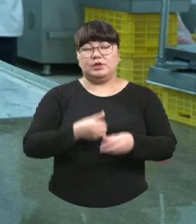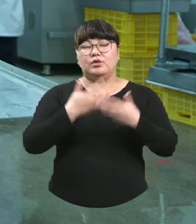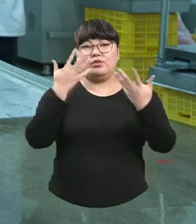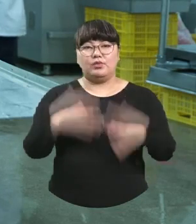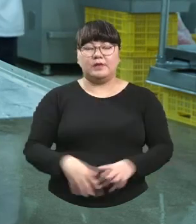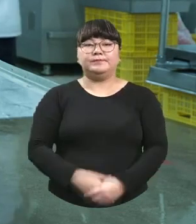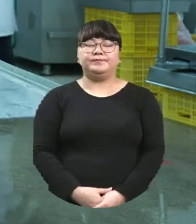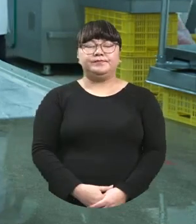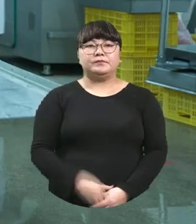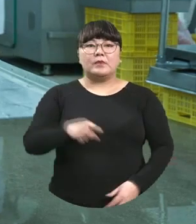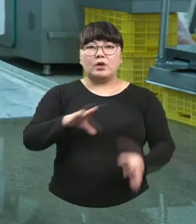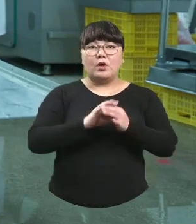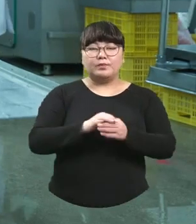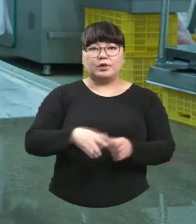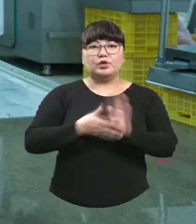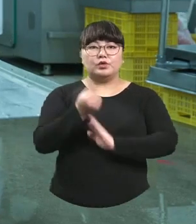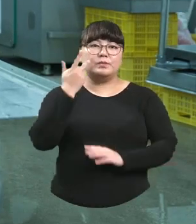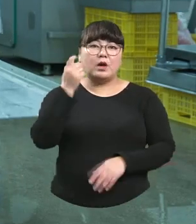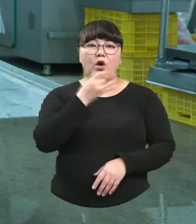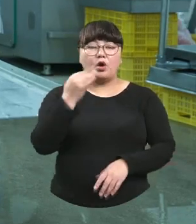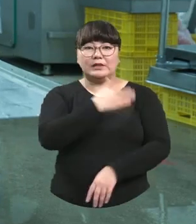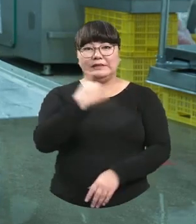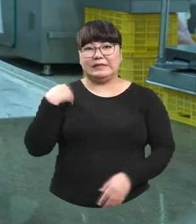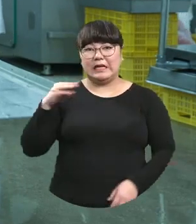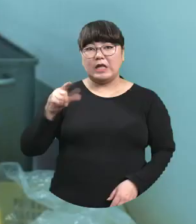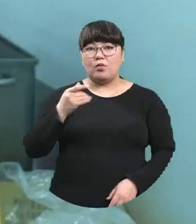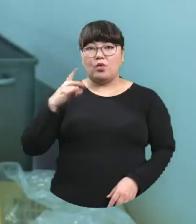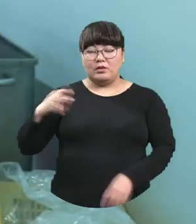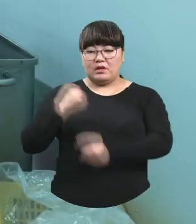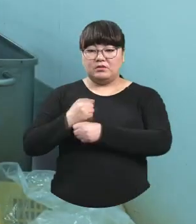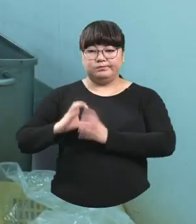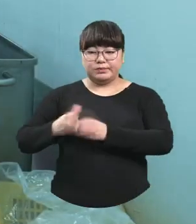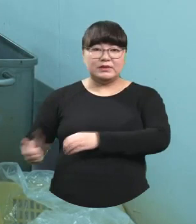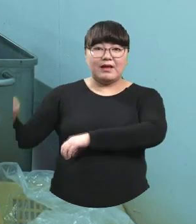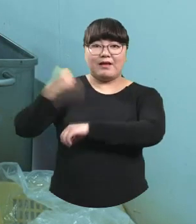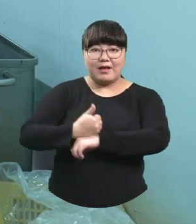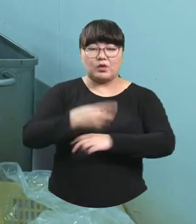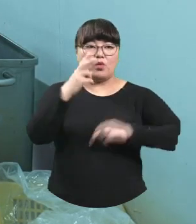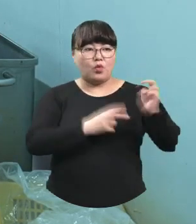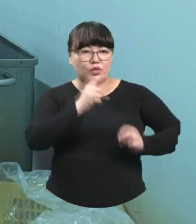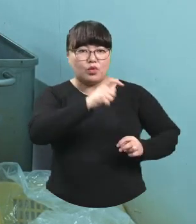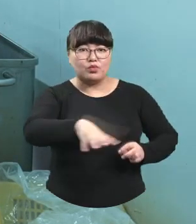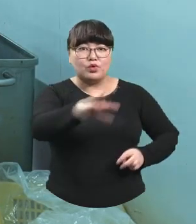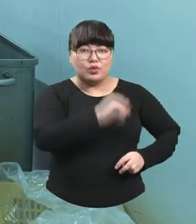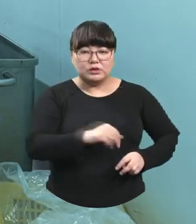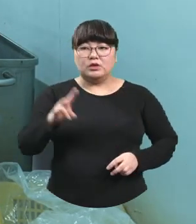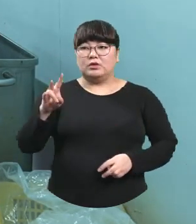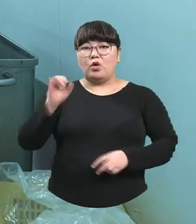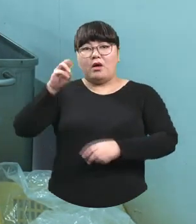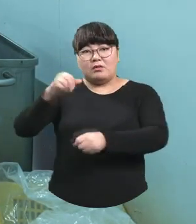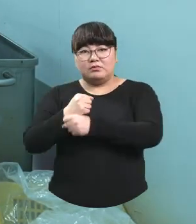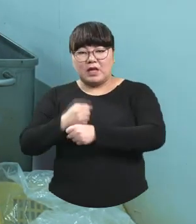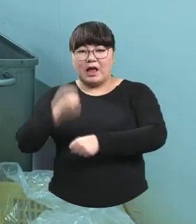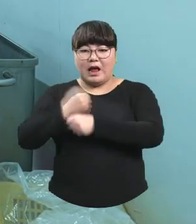зандан шатар мэдгдсэн. Энэ хүрээнд төсвийн байнгын хорооны дарга тэмүүлэнгээр ахлуулсан ажлын хэсэг үйлдвэрлэл эрхлэгчид, нэмэн үртэг